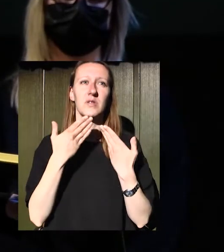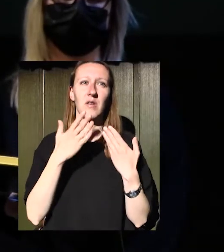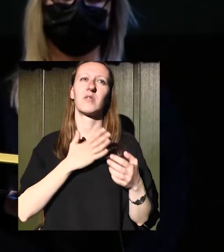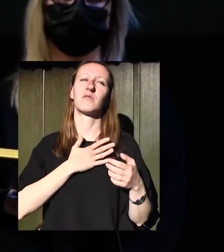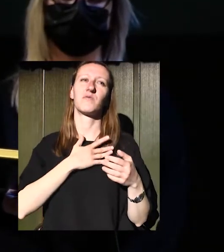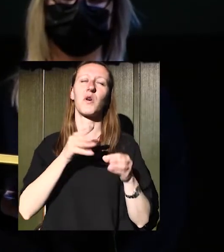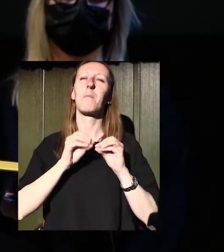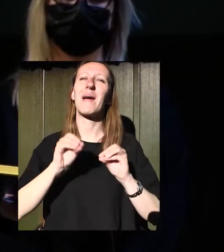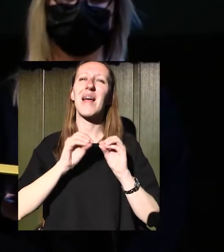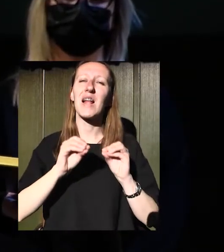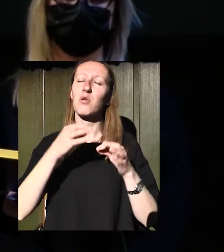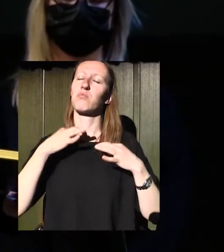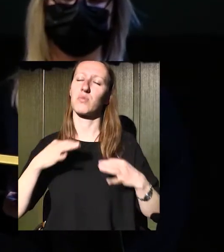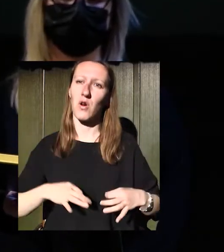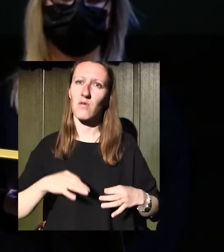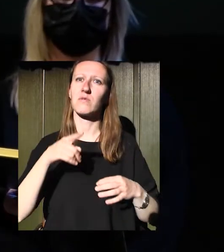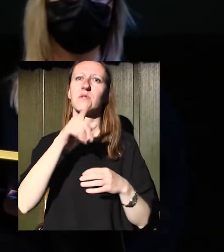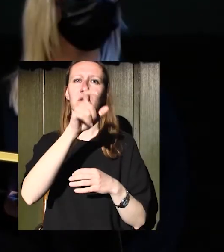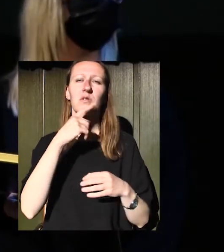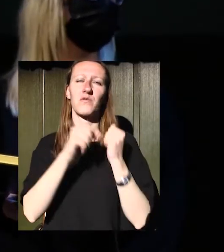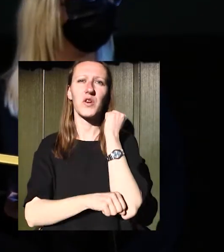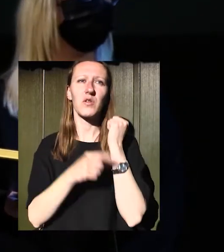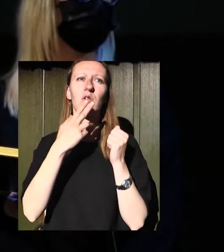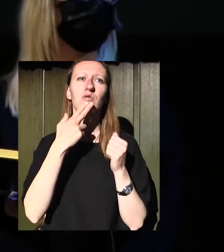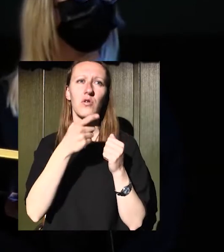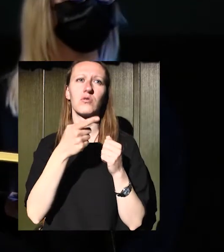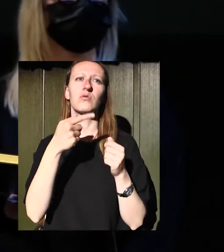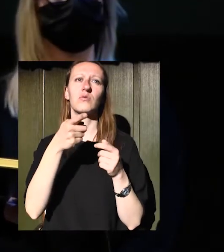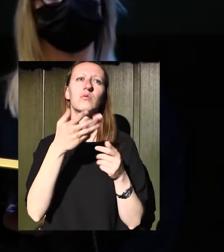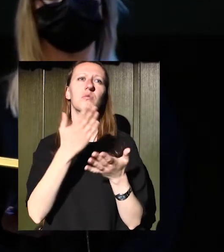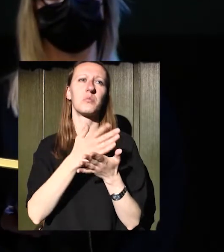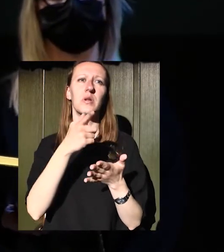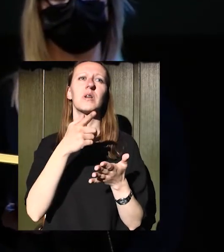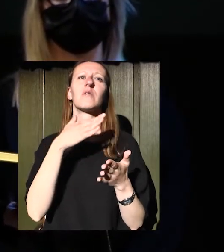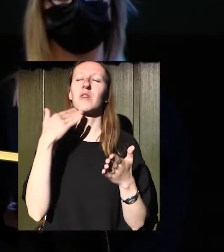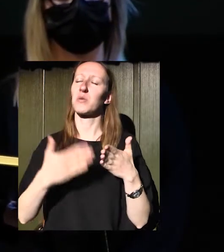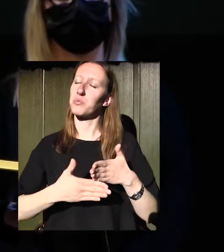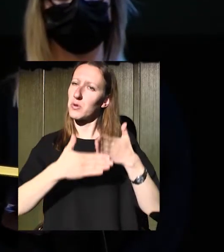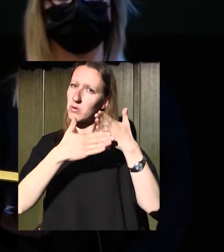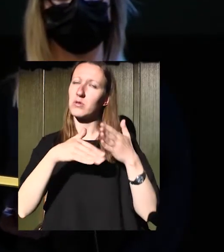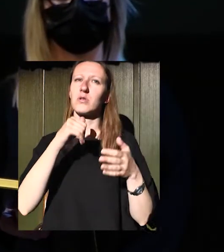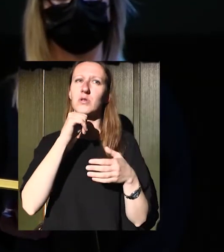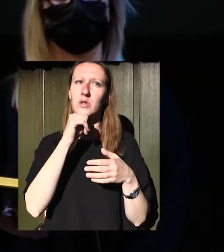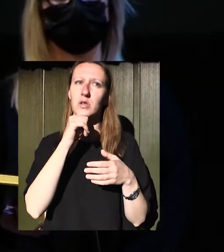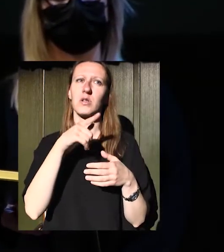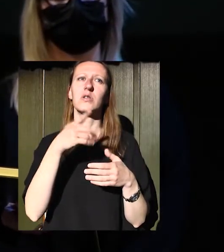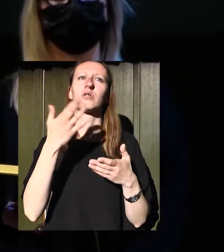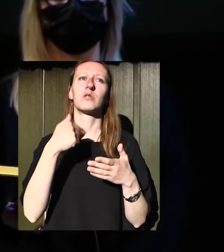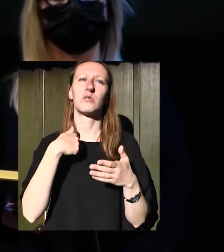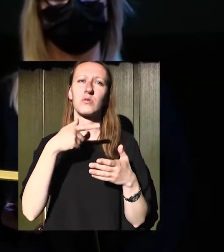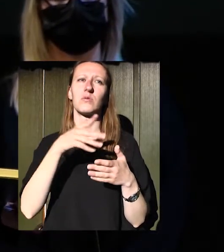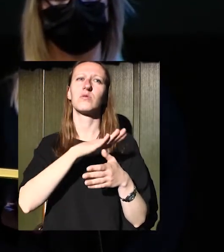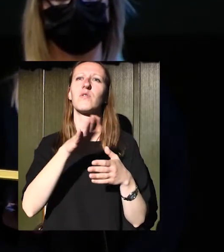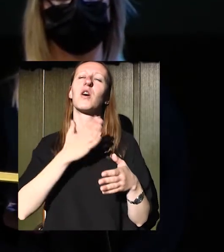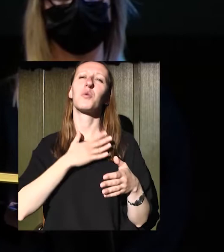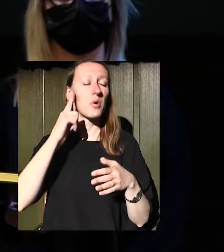također zahvaliti svojim mentorima, profesorima, dekanici, što su mi uvijek bili neizmjerna podrška i što